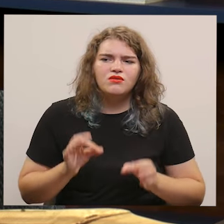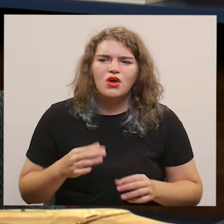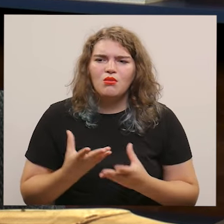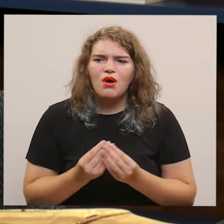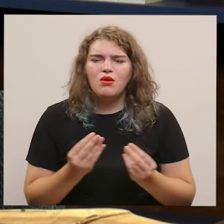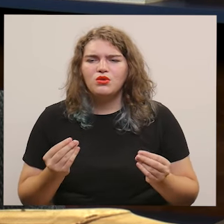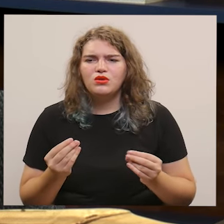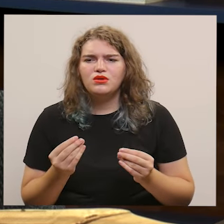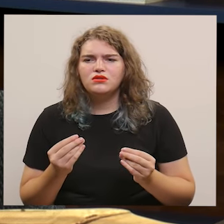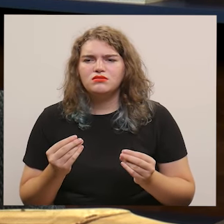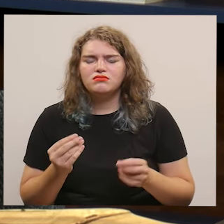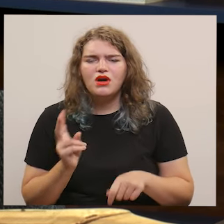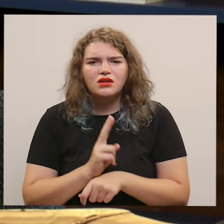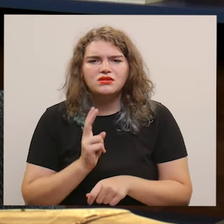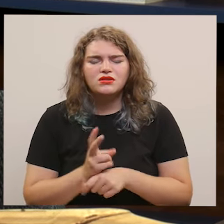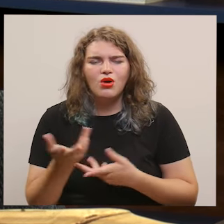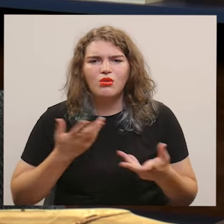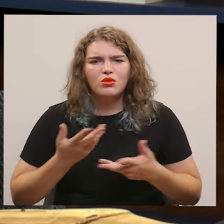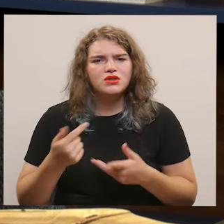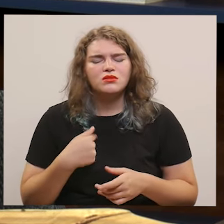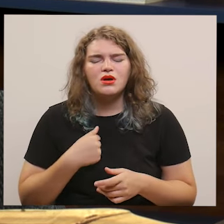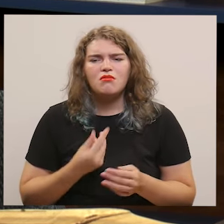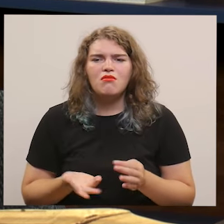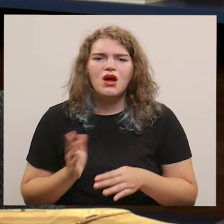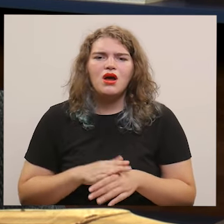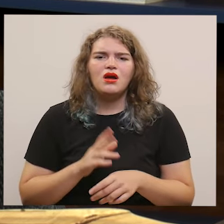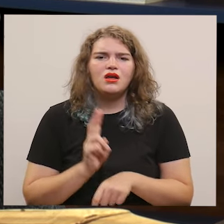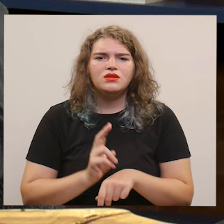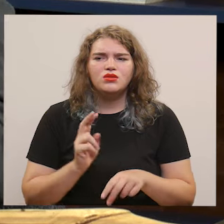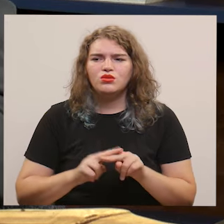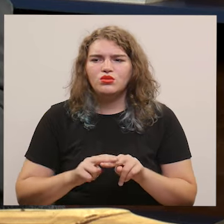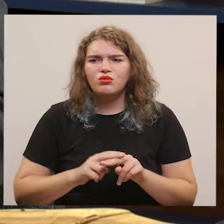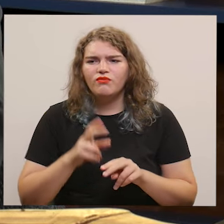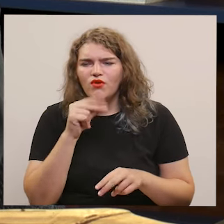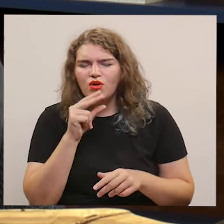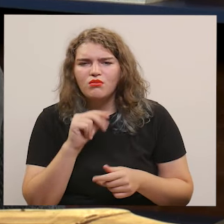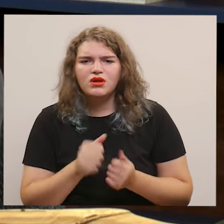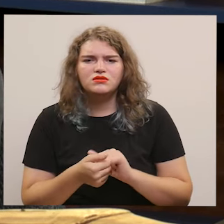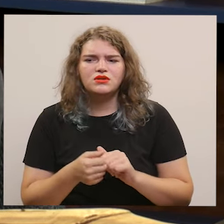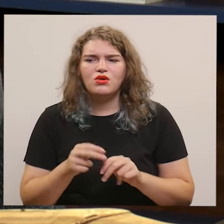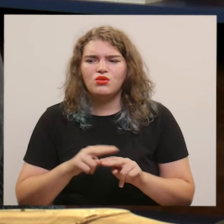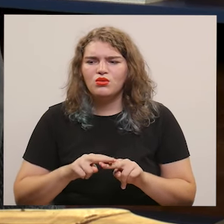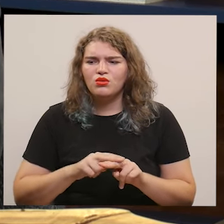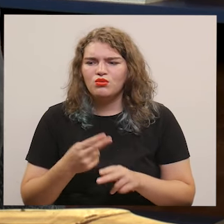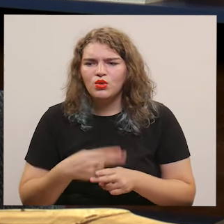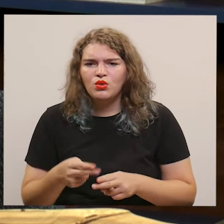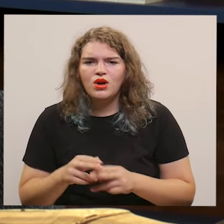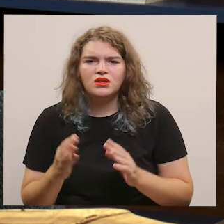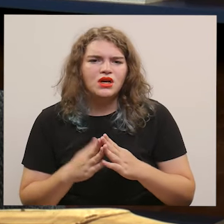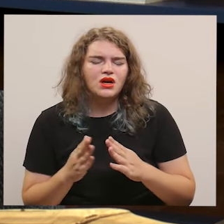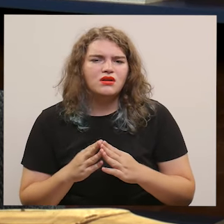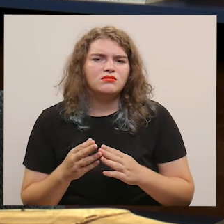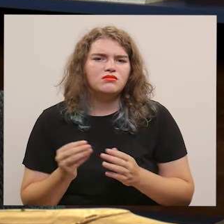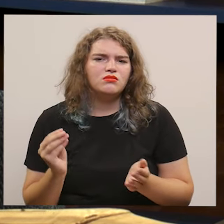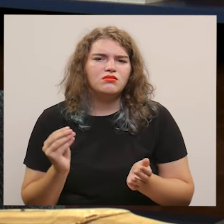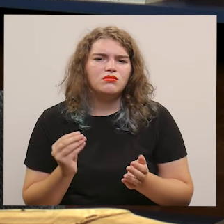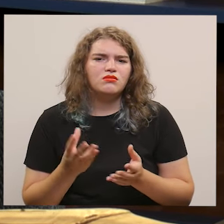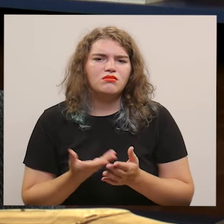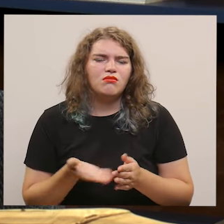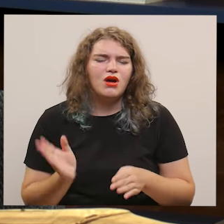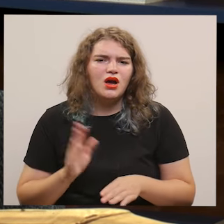la comportamentul meu, mult mai atentă la modul în care vorbesc, la modul în care fac curat în casă, mult mai